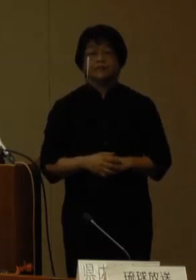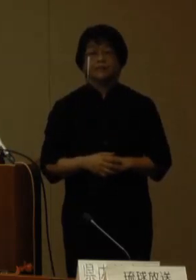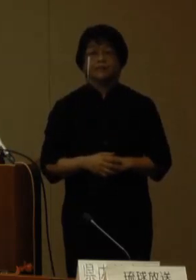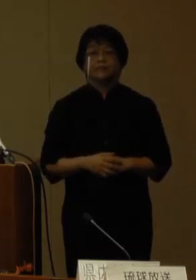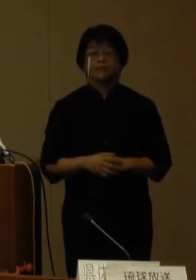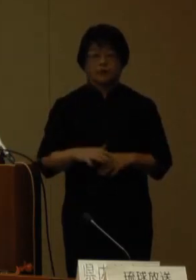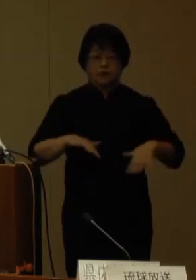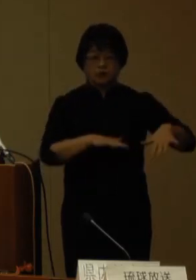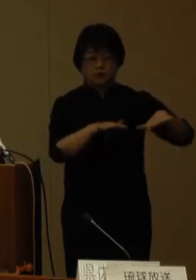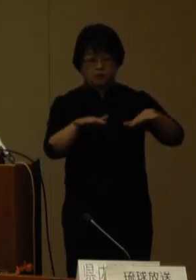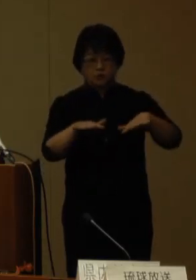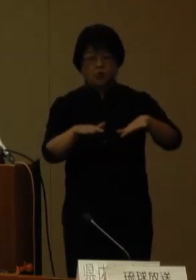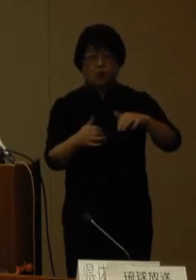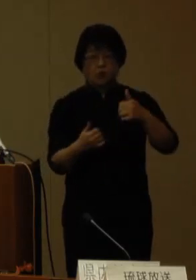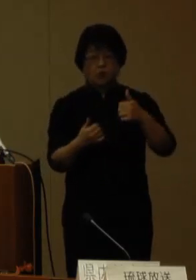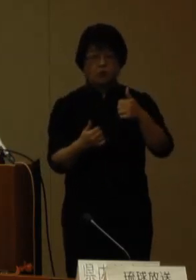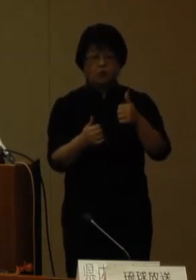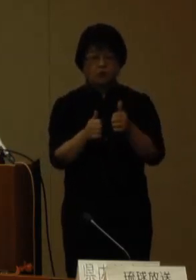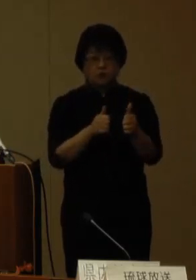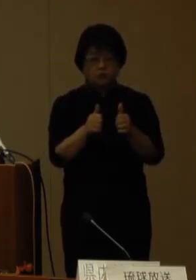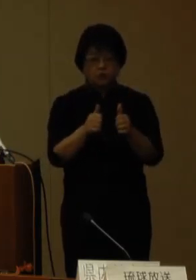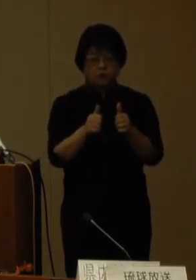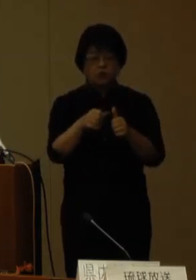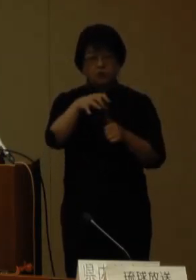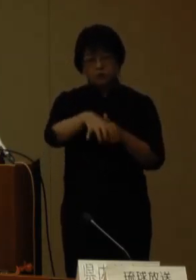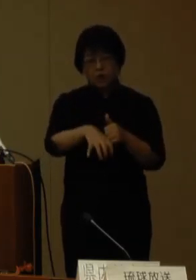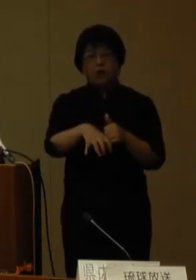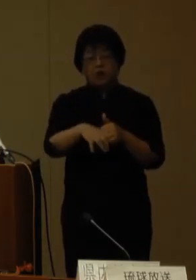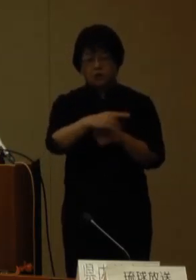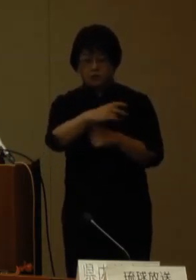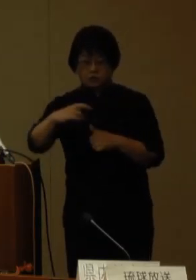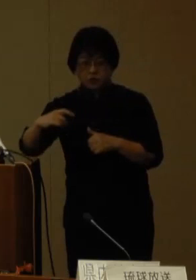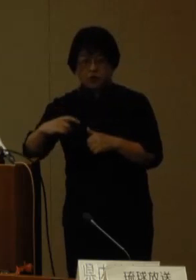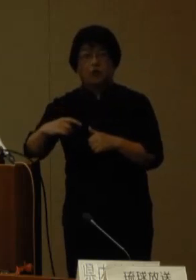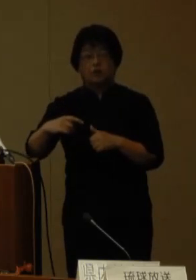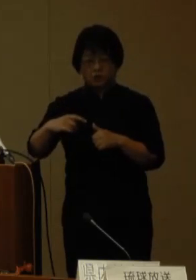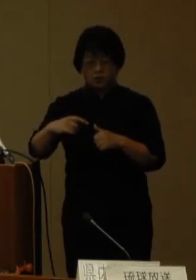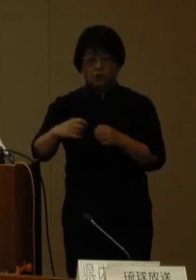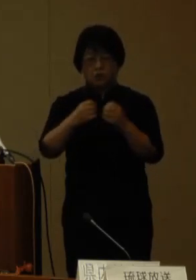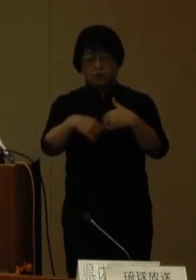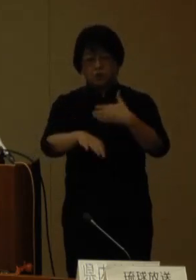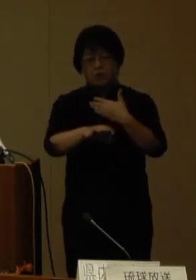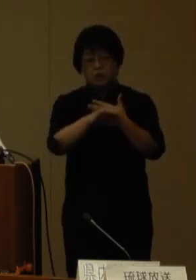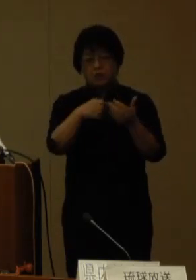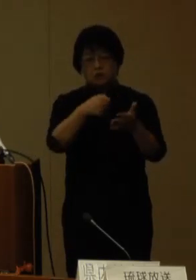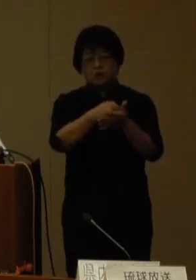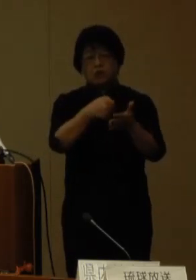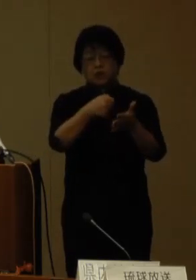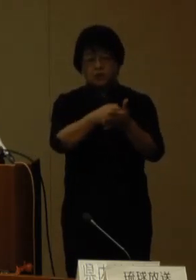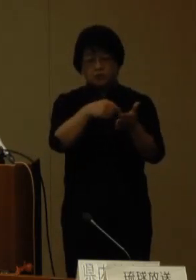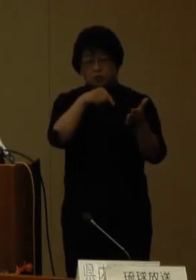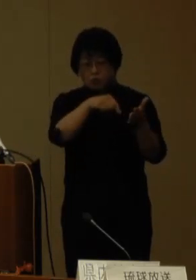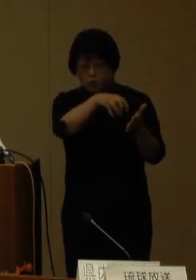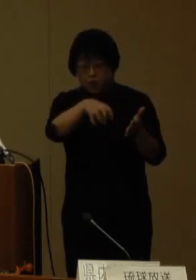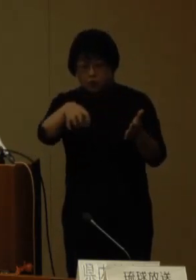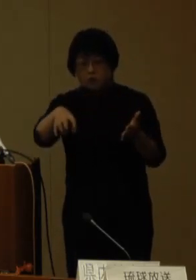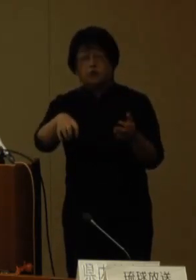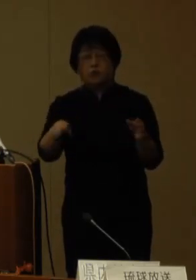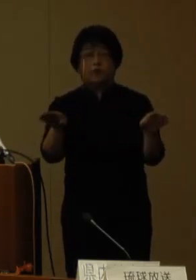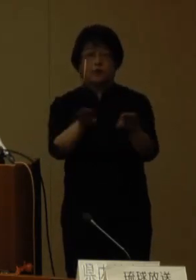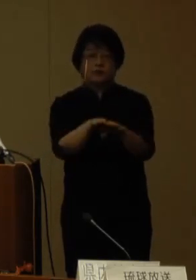陸上競技場プールなど条例で定められている有料施設については原則閉鎖という、